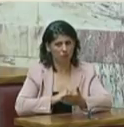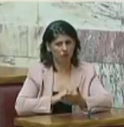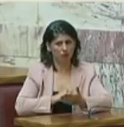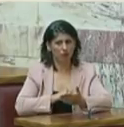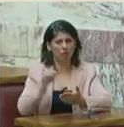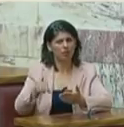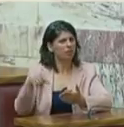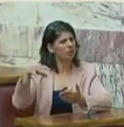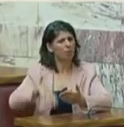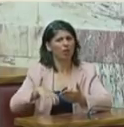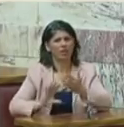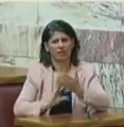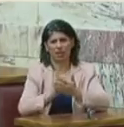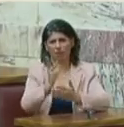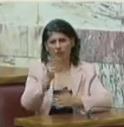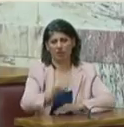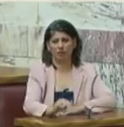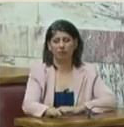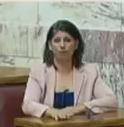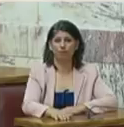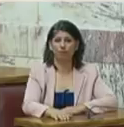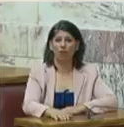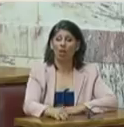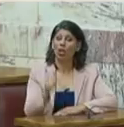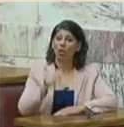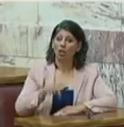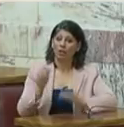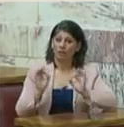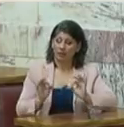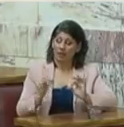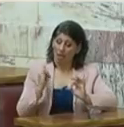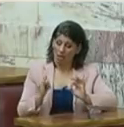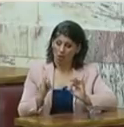ανάπτυξης. Και που τώρα βεβαίως είναι ακόμα παρόντες